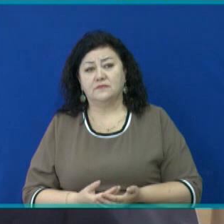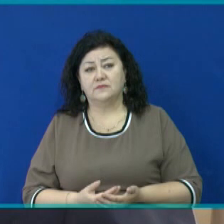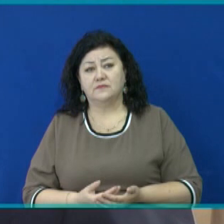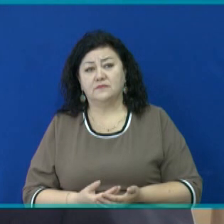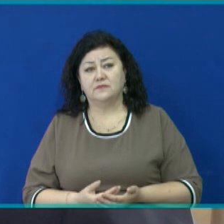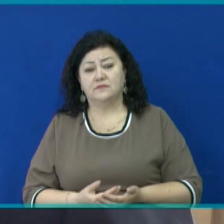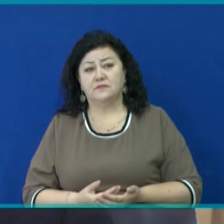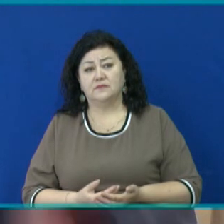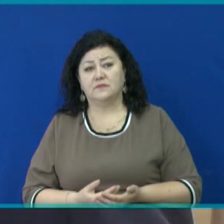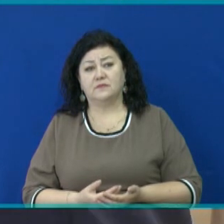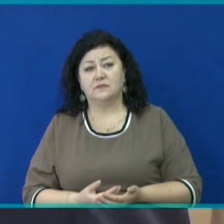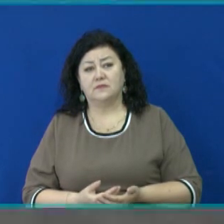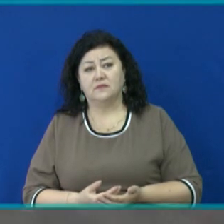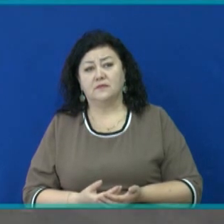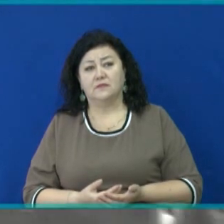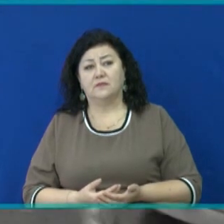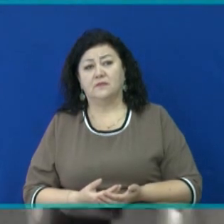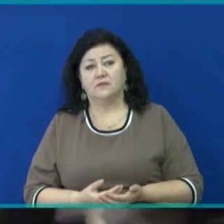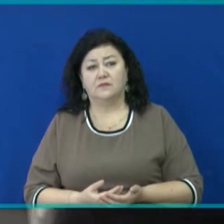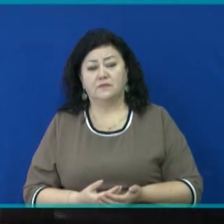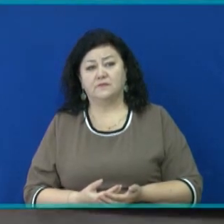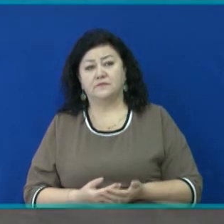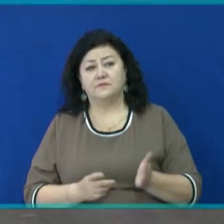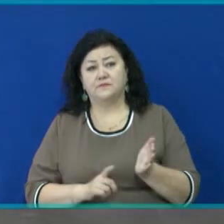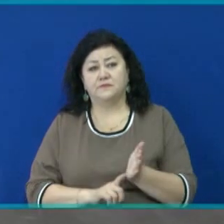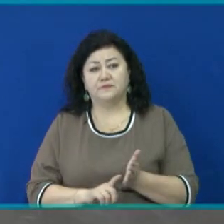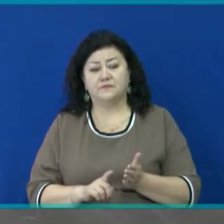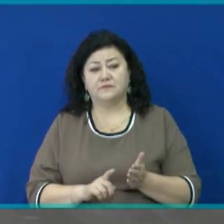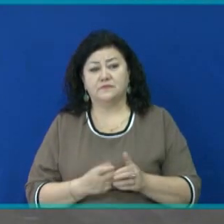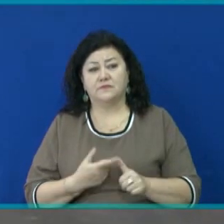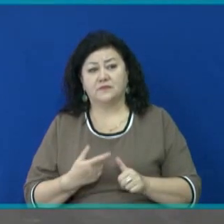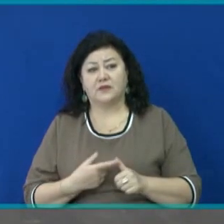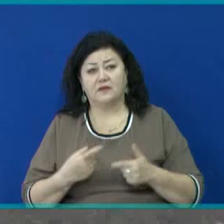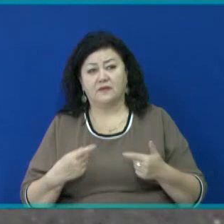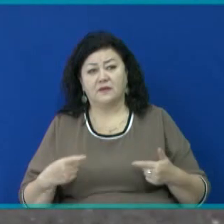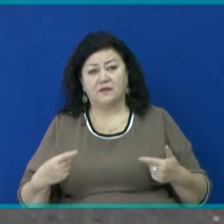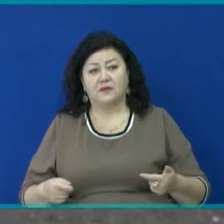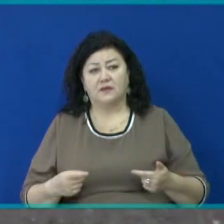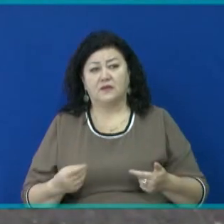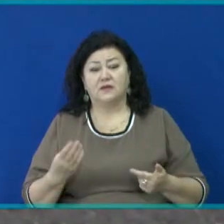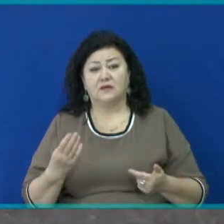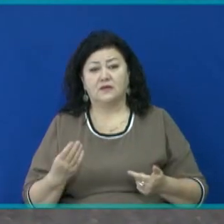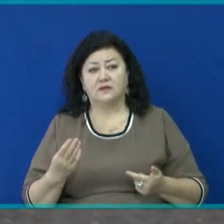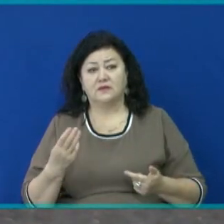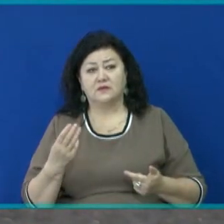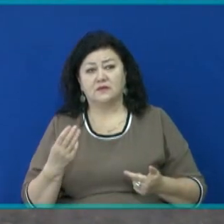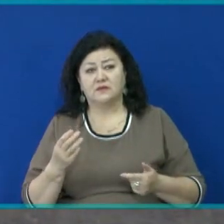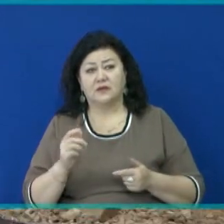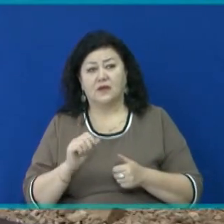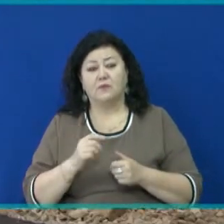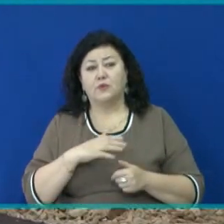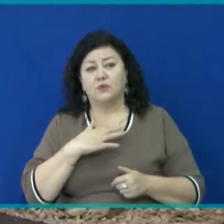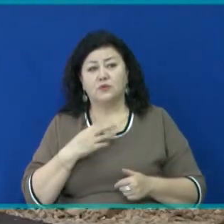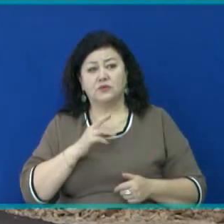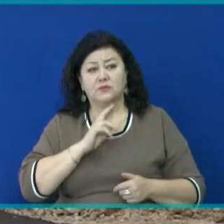адам ішкен жақсы ма, жоқ бір адам ішкен жақсы ма? Аты басқа демесең, заты бір. Шәріптоғайлықтардың көпшілігі жұмысқа бару үшін ауданға қатынайды екен.